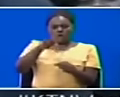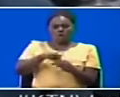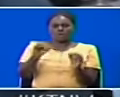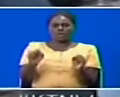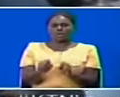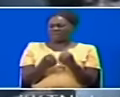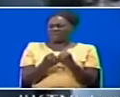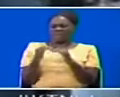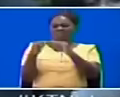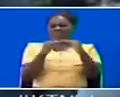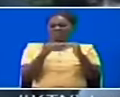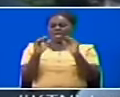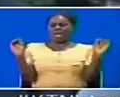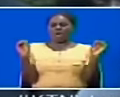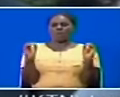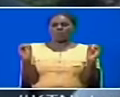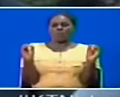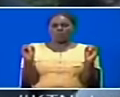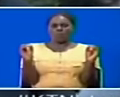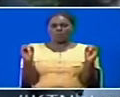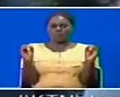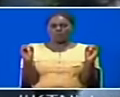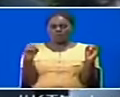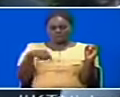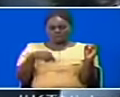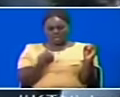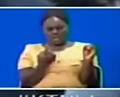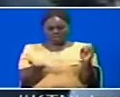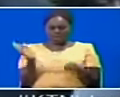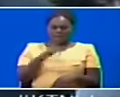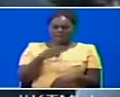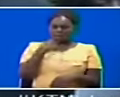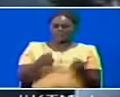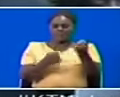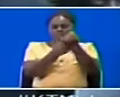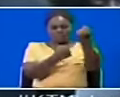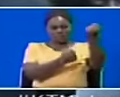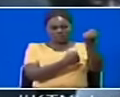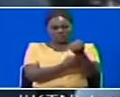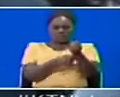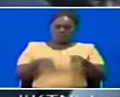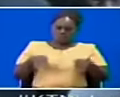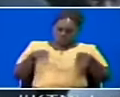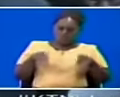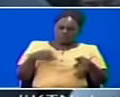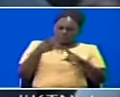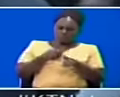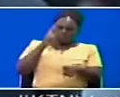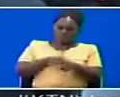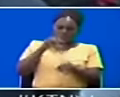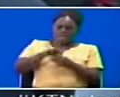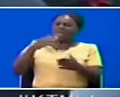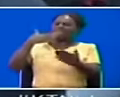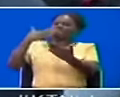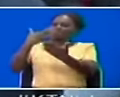ambazo tunasema hazikuwa ni za huru na za haki. Kwa hivyo nilikuja kuambia wafuasi wangu ambao wamesubiri tangu kura ilipopigwa kuambia asante kwa